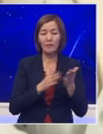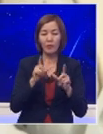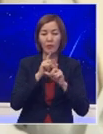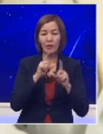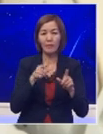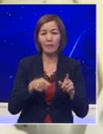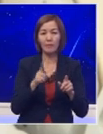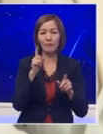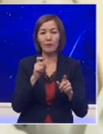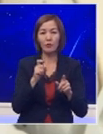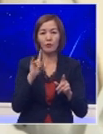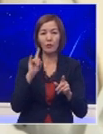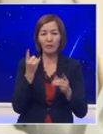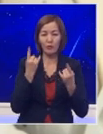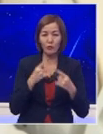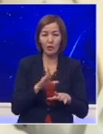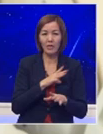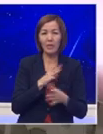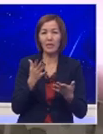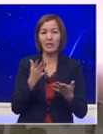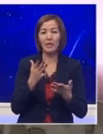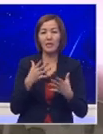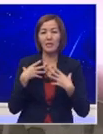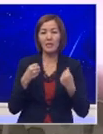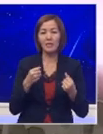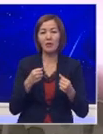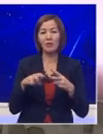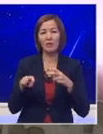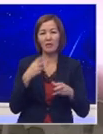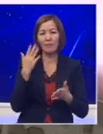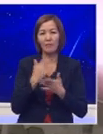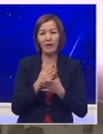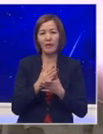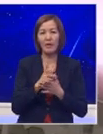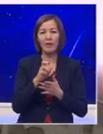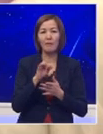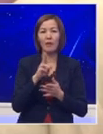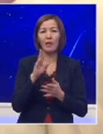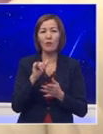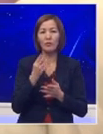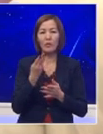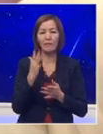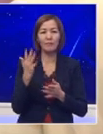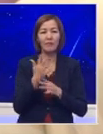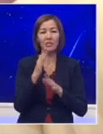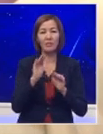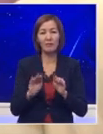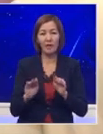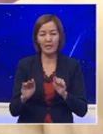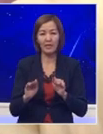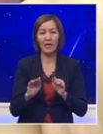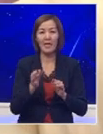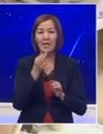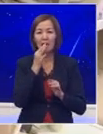ауруханасында 1100-ге жуық сәби дүниеге келген. Олардың бірқатарының денсаулығында ақау бар. Солардың бірі балауса Сейдахметованың 5-ші баласы.